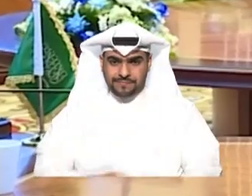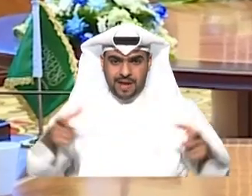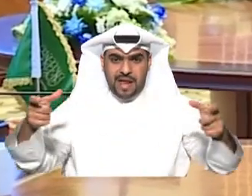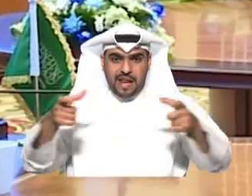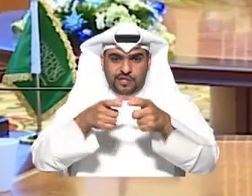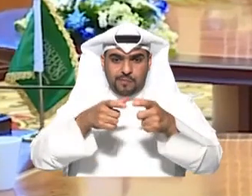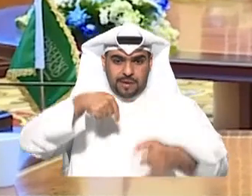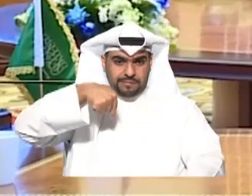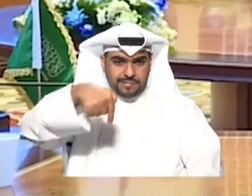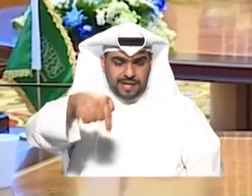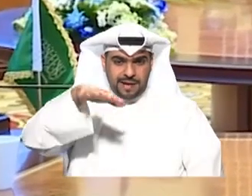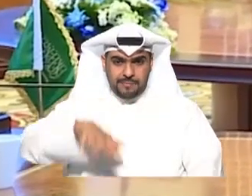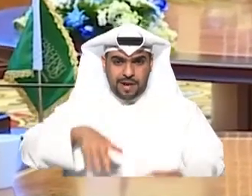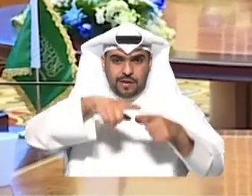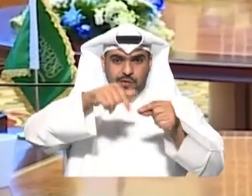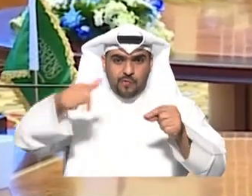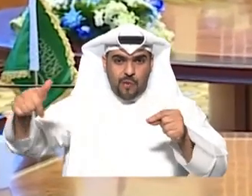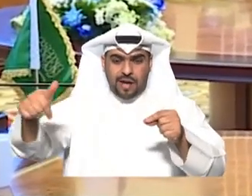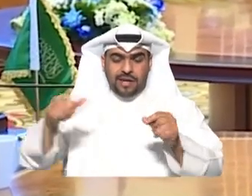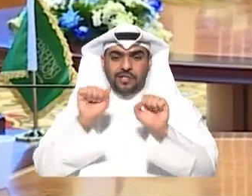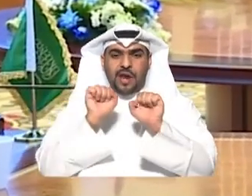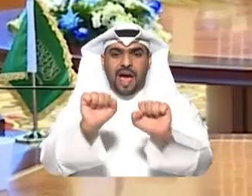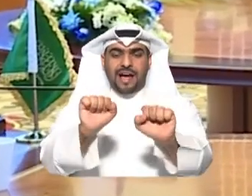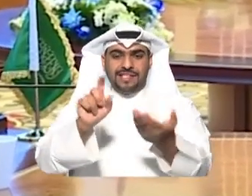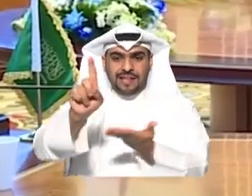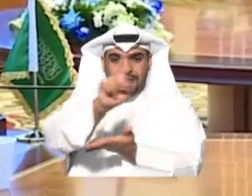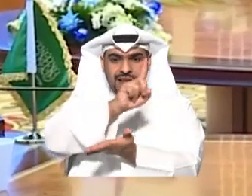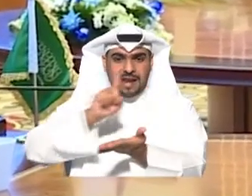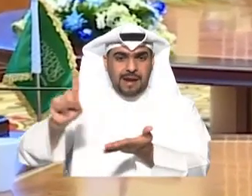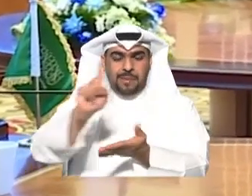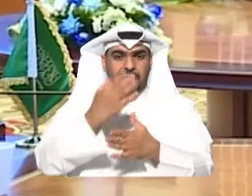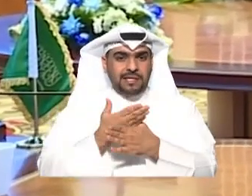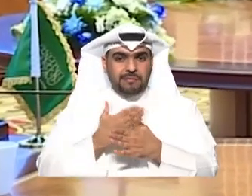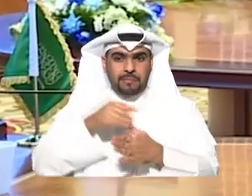إطار العمل الخليجي المشترك في مجال البيئة ومتغيراتها المتسارعة.